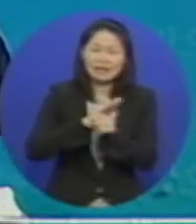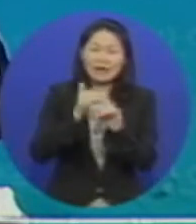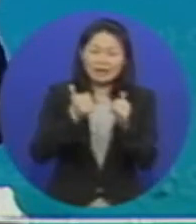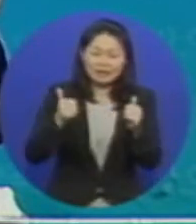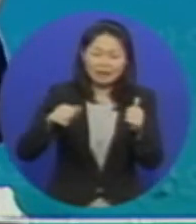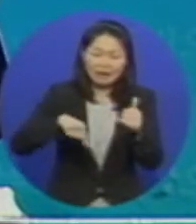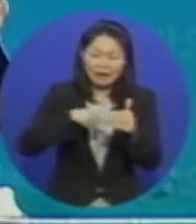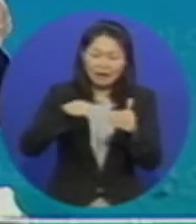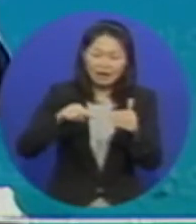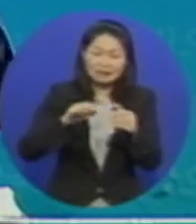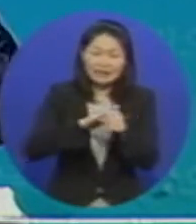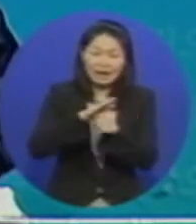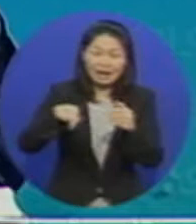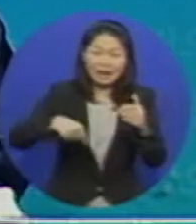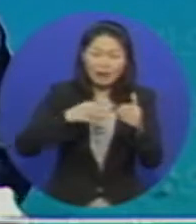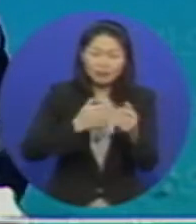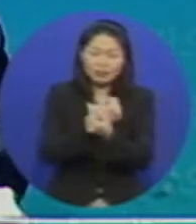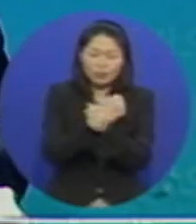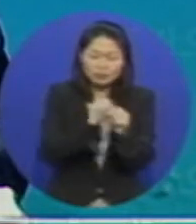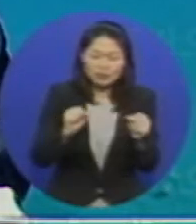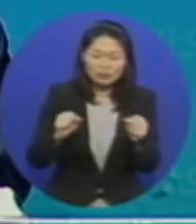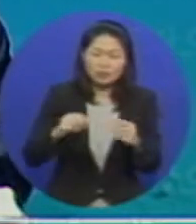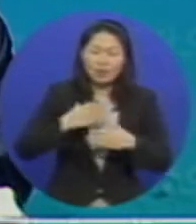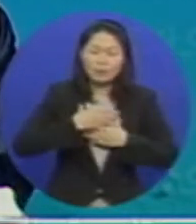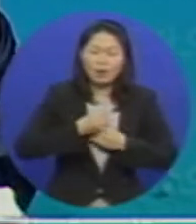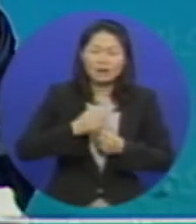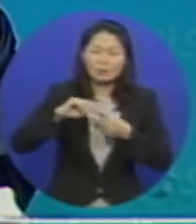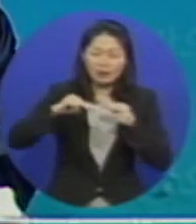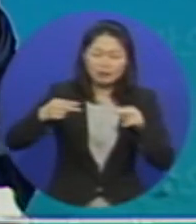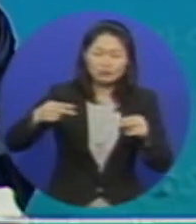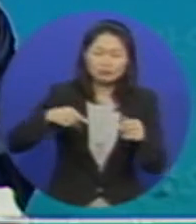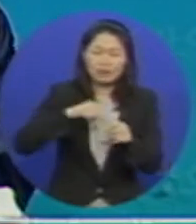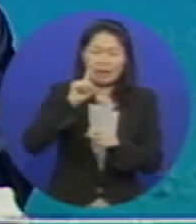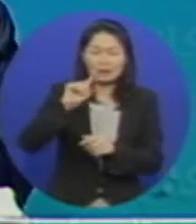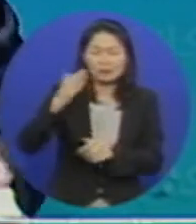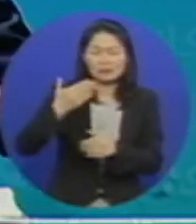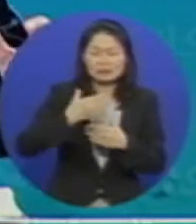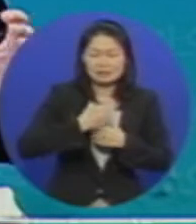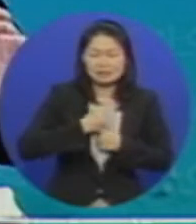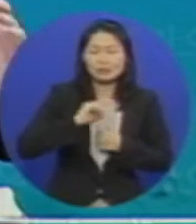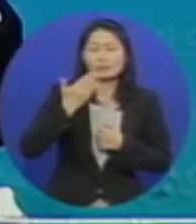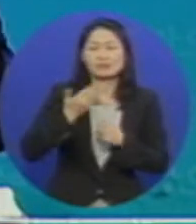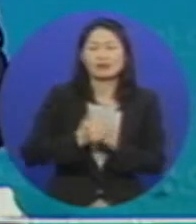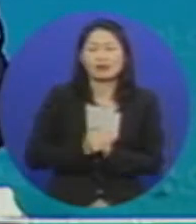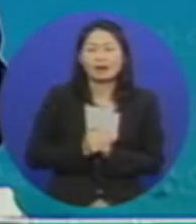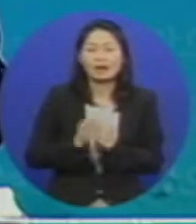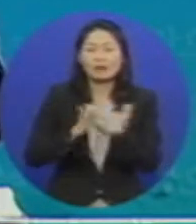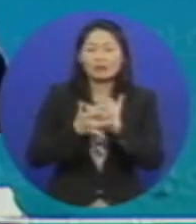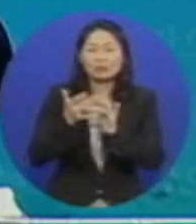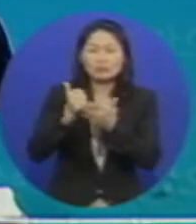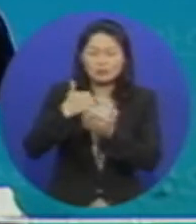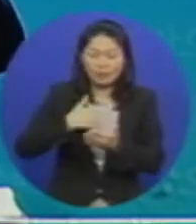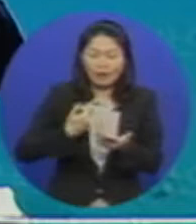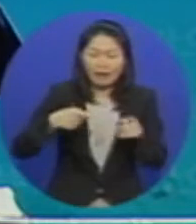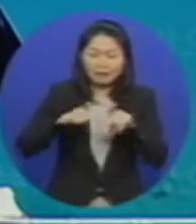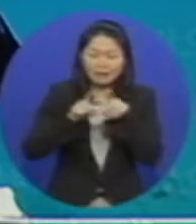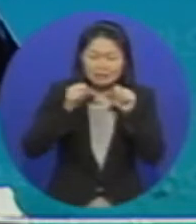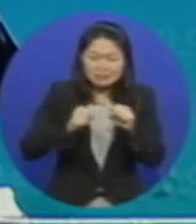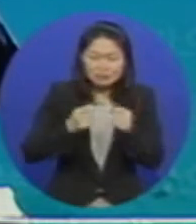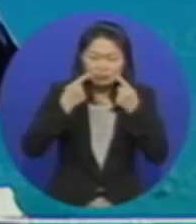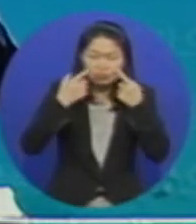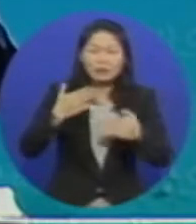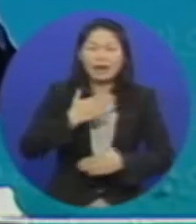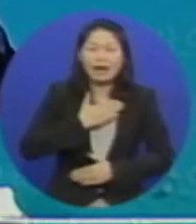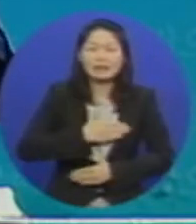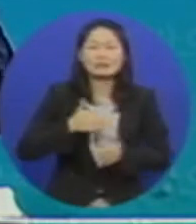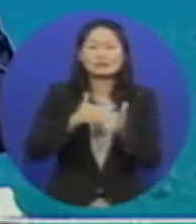되고 평안의 매는 줄로 하나 되게 하신 것을 지키기 되요 이순 이미 나와 함께 계신 것을 내가 분명히 아는